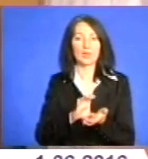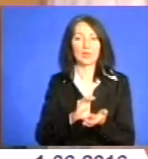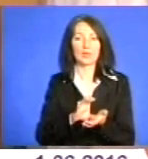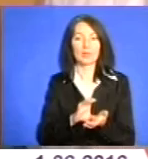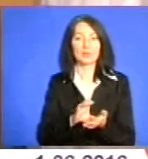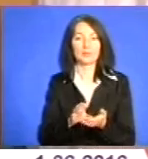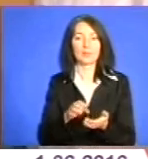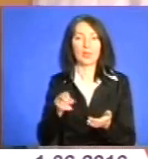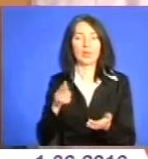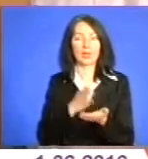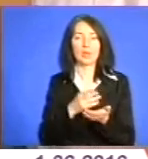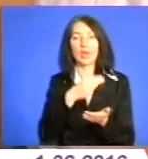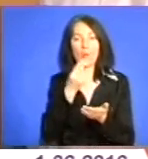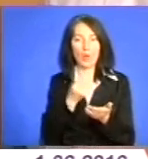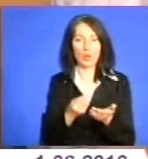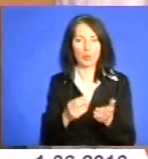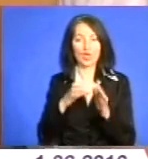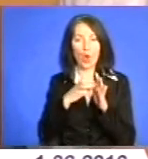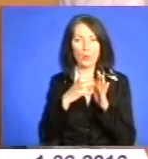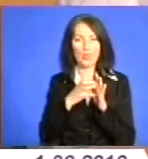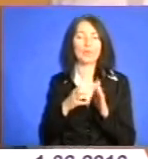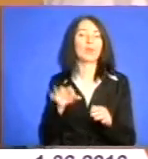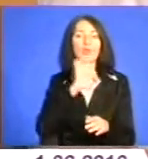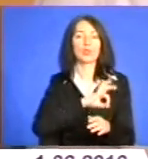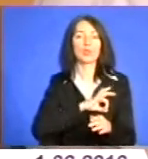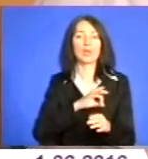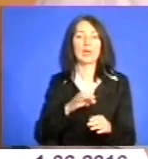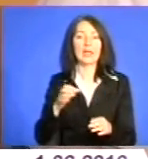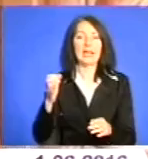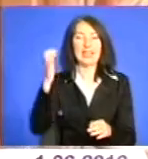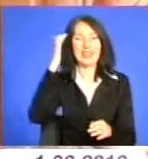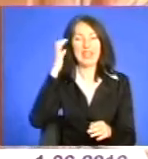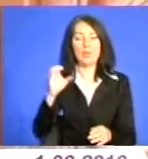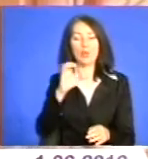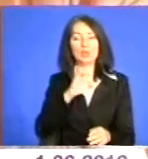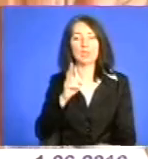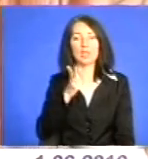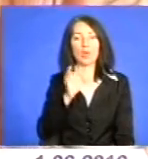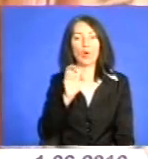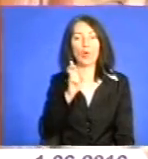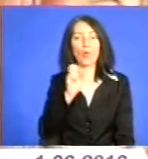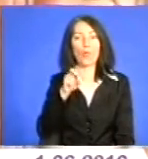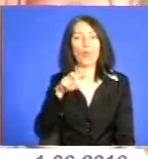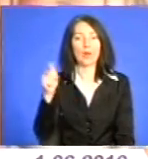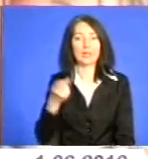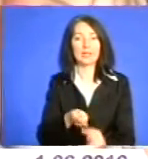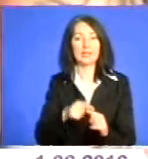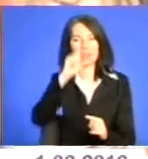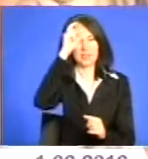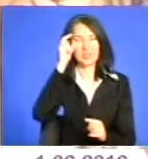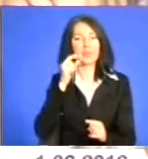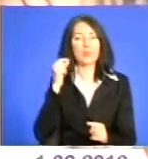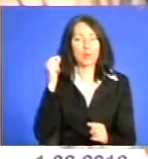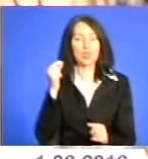об'ємне зображення на всіх, використані, бачите, темно-синій кобальт, так званий. Оцей от запорозька кружка в